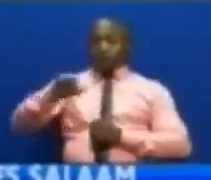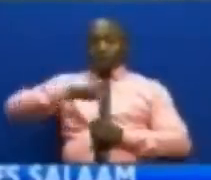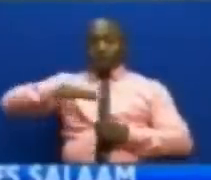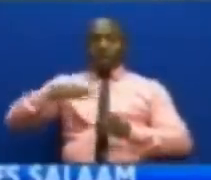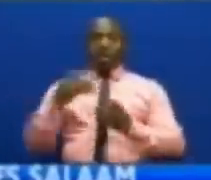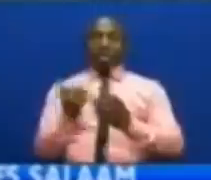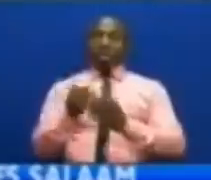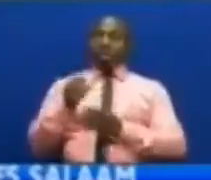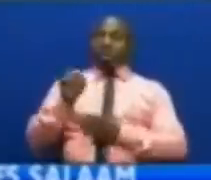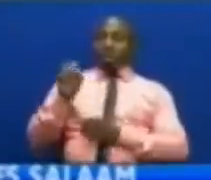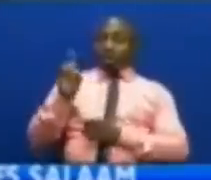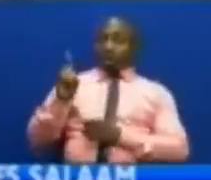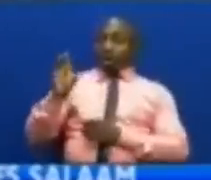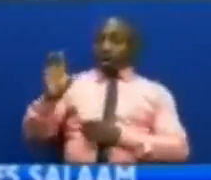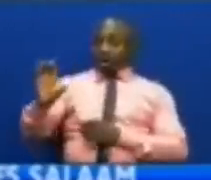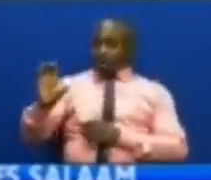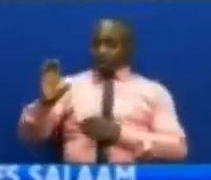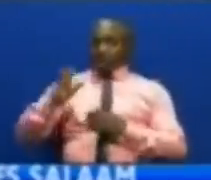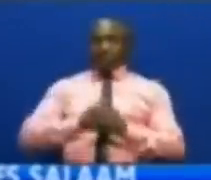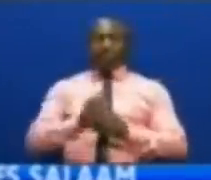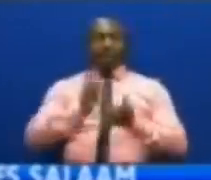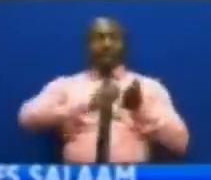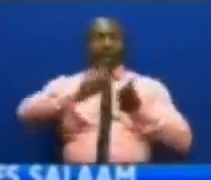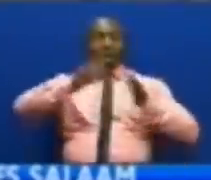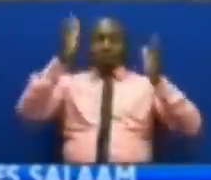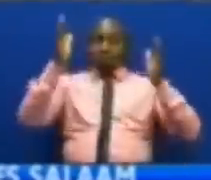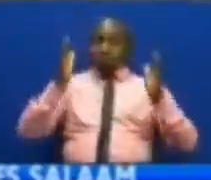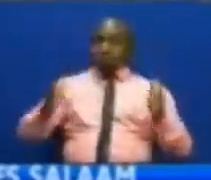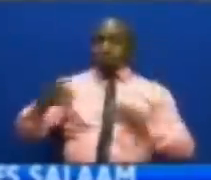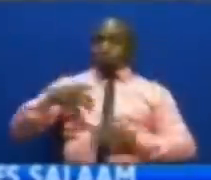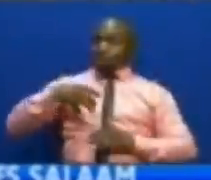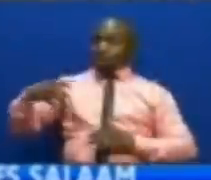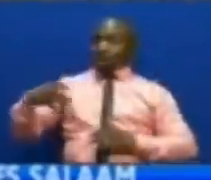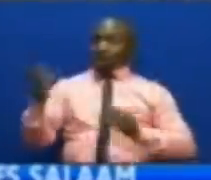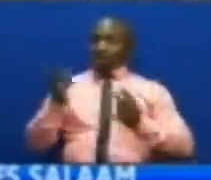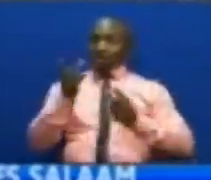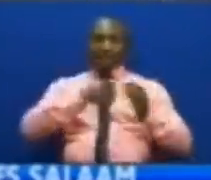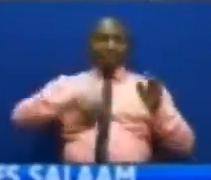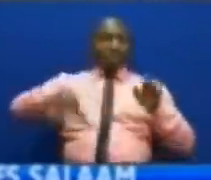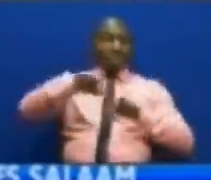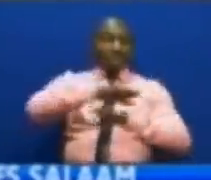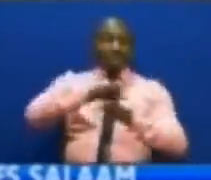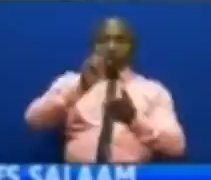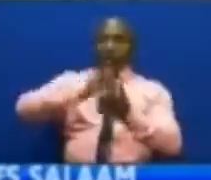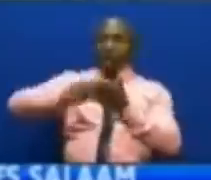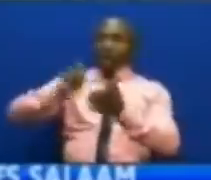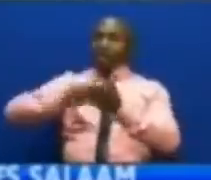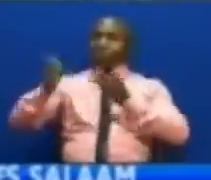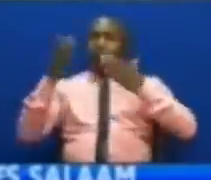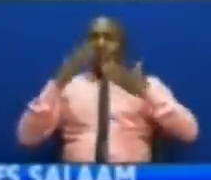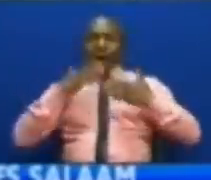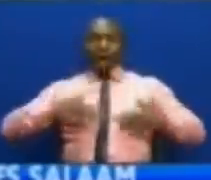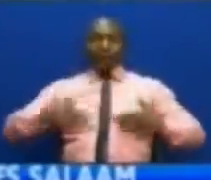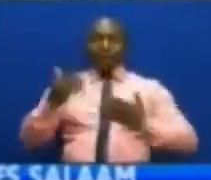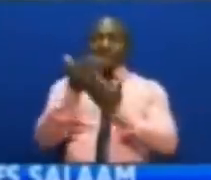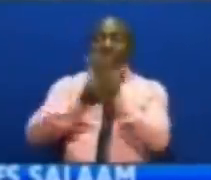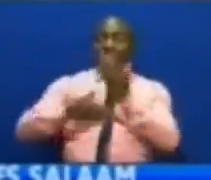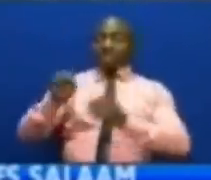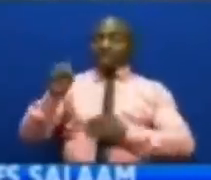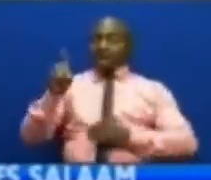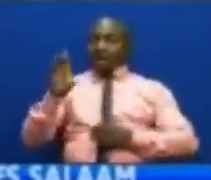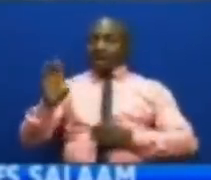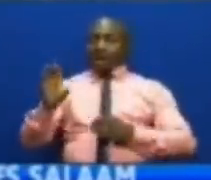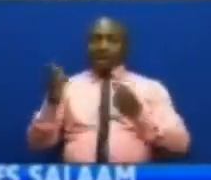Kusini mwa Afrika SADC, katibu mkuu wa wizara hiyo ambaye pia ni mwenyekiti wa makatibu wa afya kwa nchi za SADC, Dr. Zainab